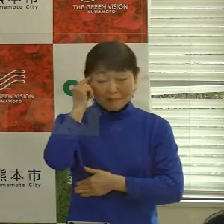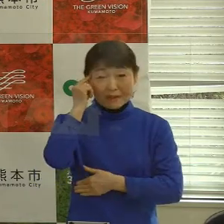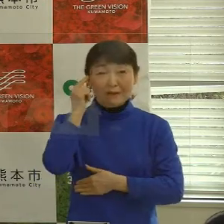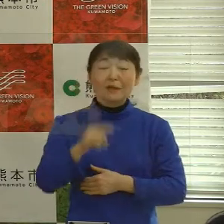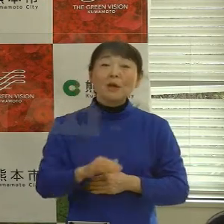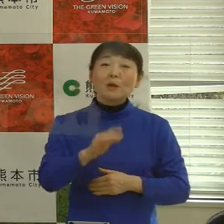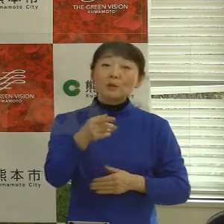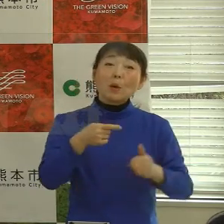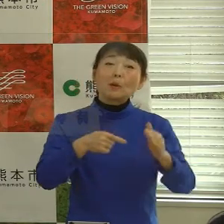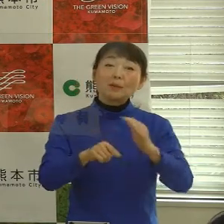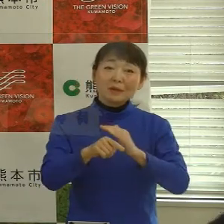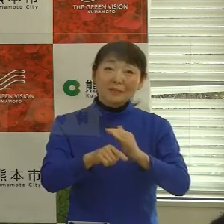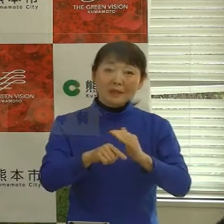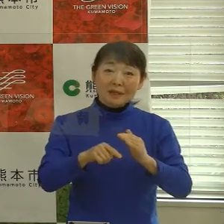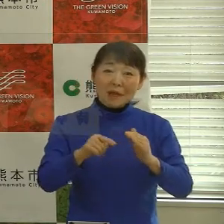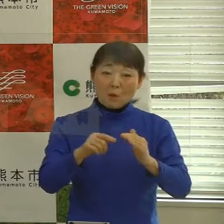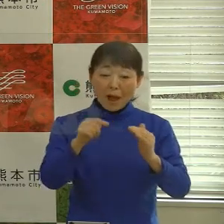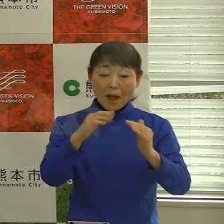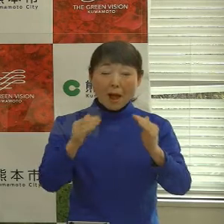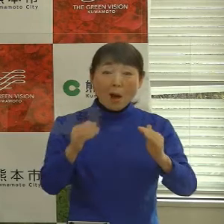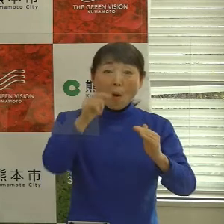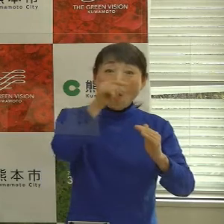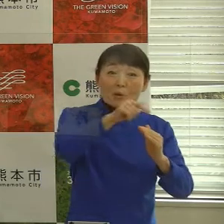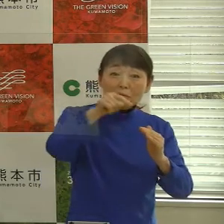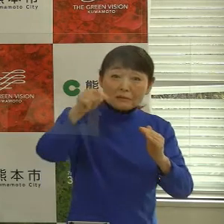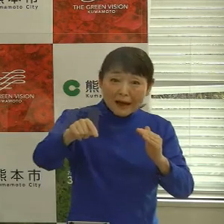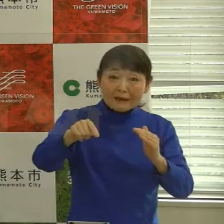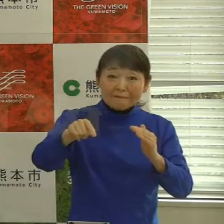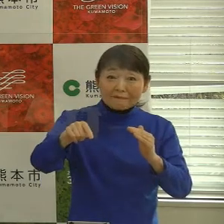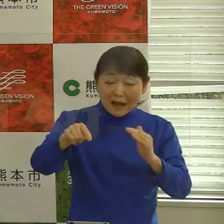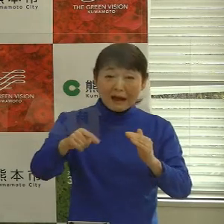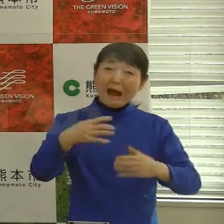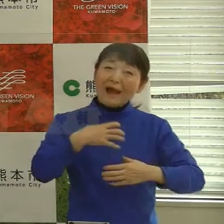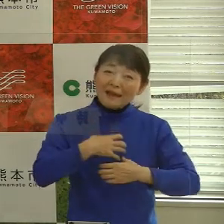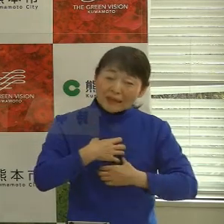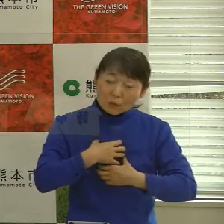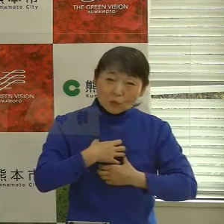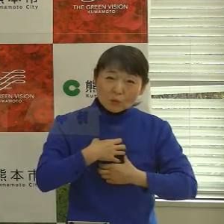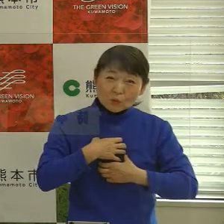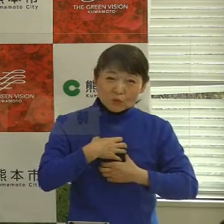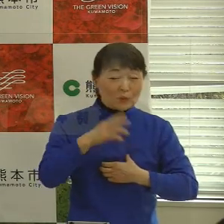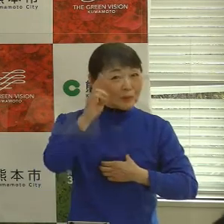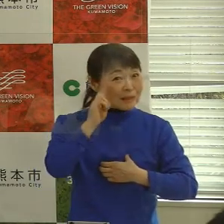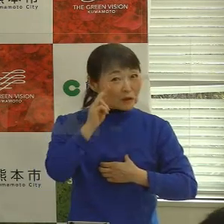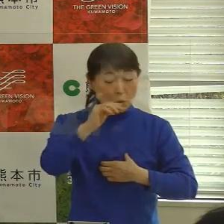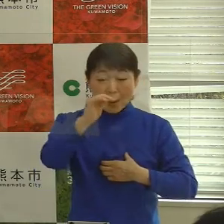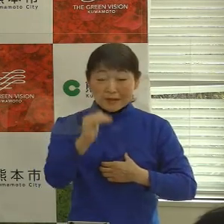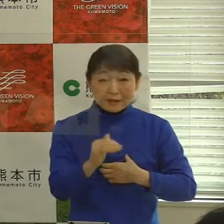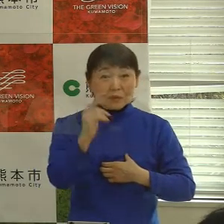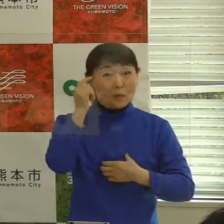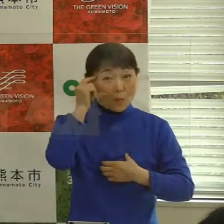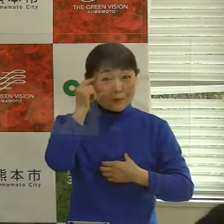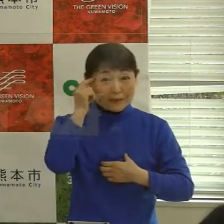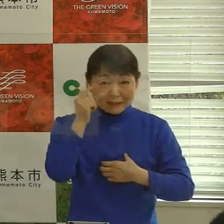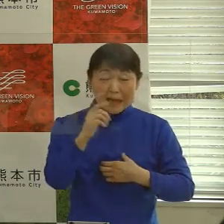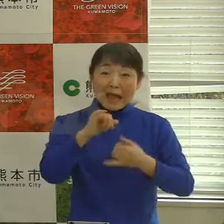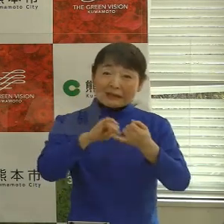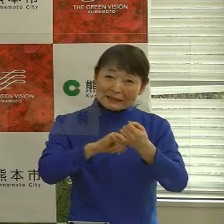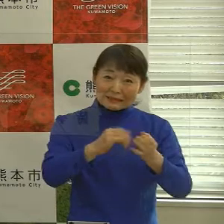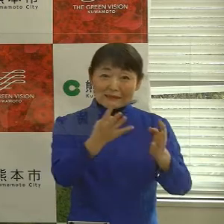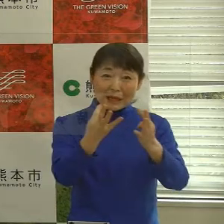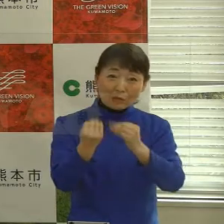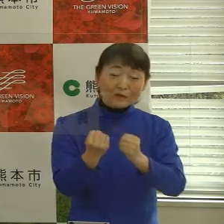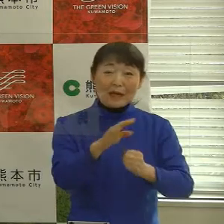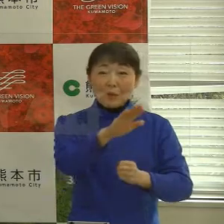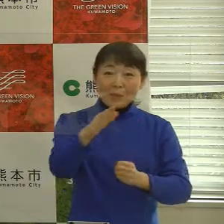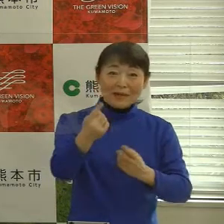随分屋外ということでのリスクは非常に低いものがありますのでですね、ぜひ多くの皆さんには